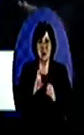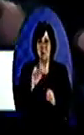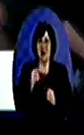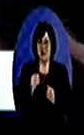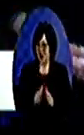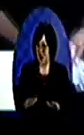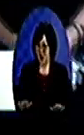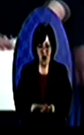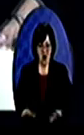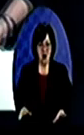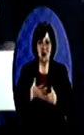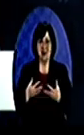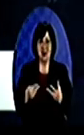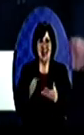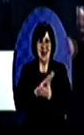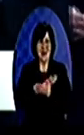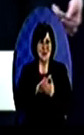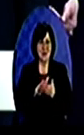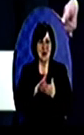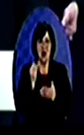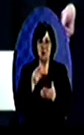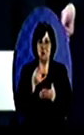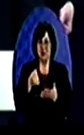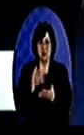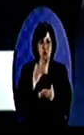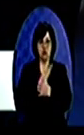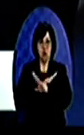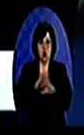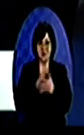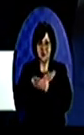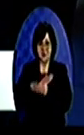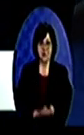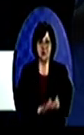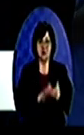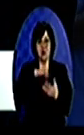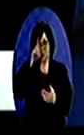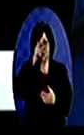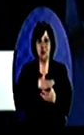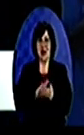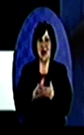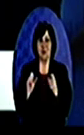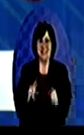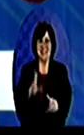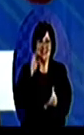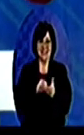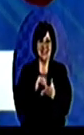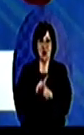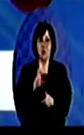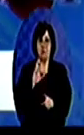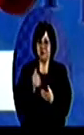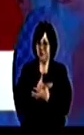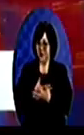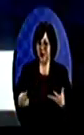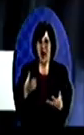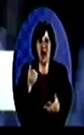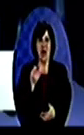ёстой. Дэрэсэн тухайн өвчтөн эмч мэрэгчлүүдийн аюулгүй байдал чухлаар яригддаг. Тиймээс ариутгалын тасаг нь стандартын дагуу багж хэрэгслийг ариутгах